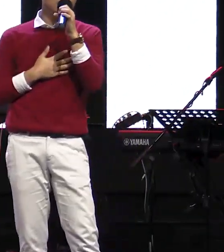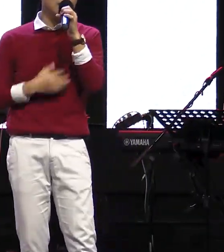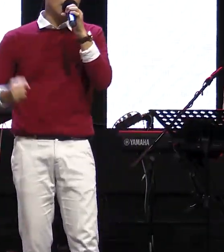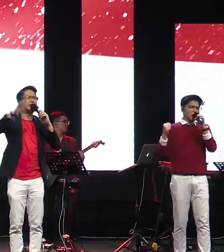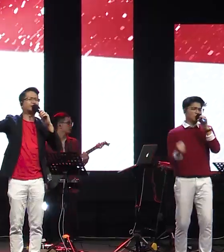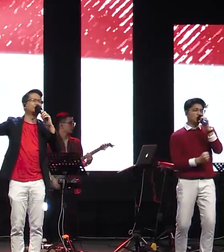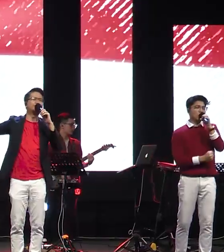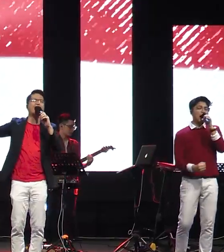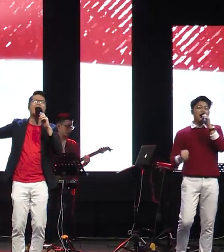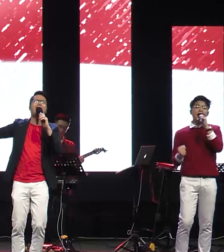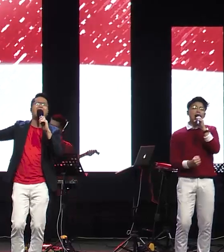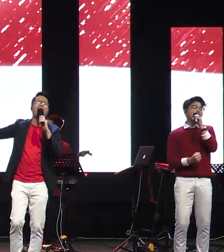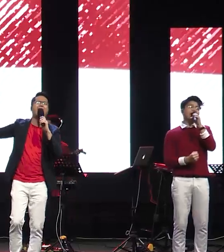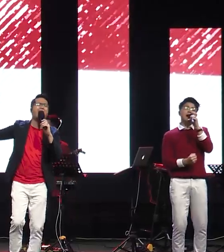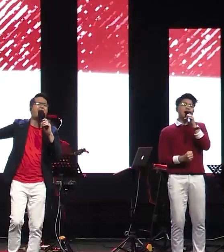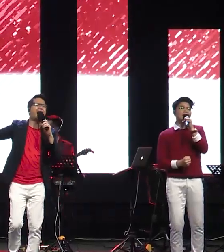Yesus